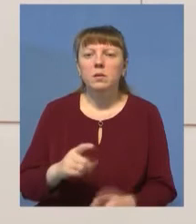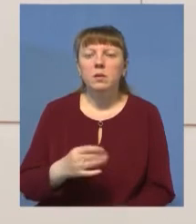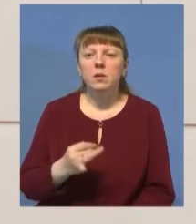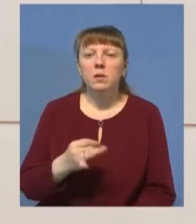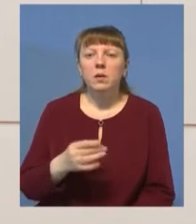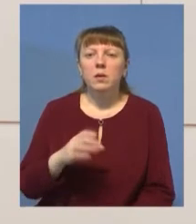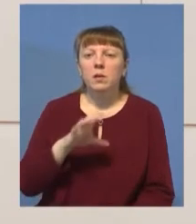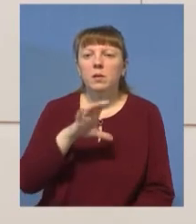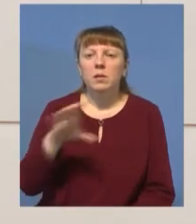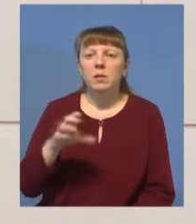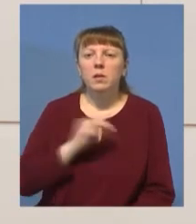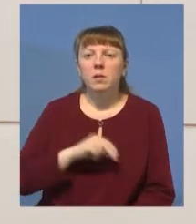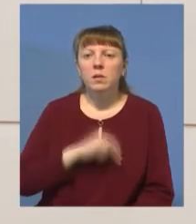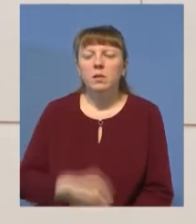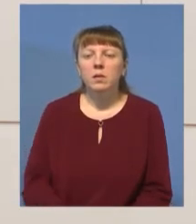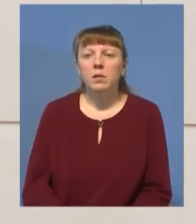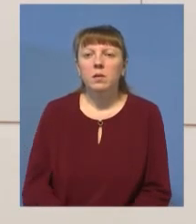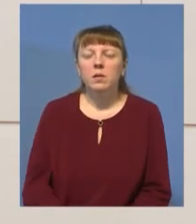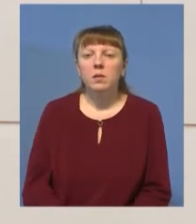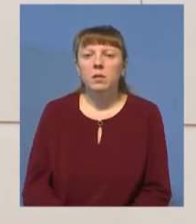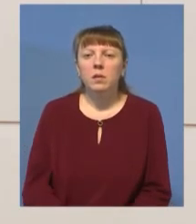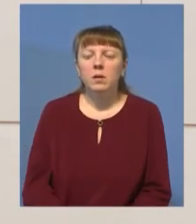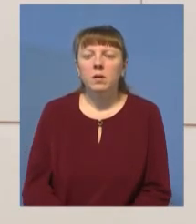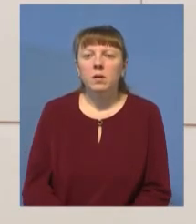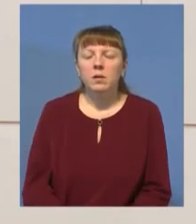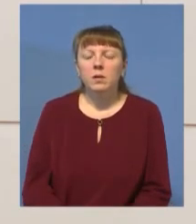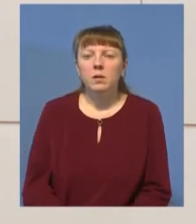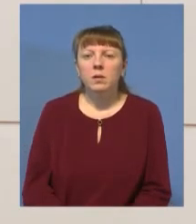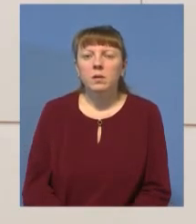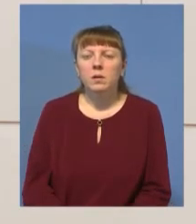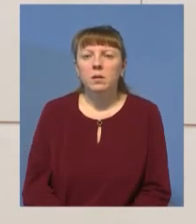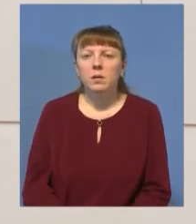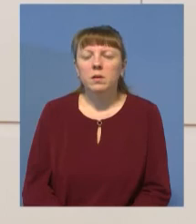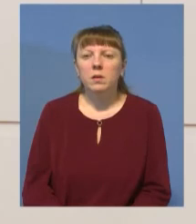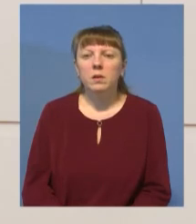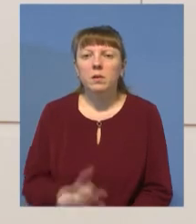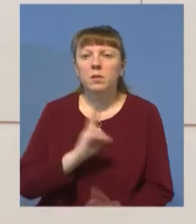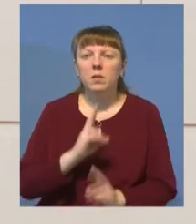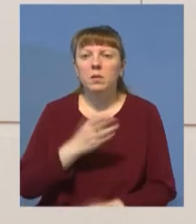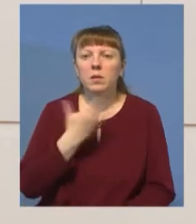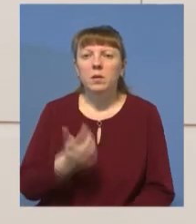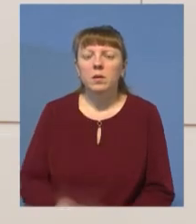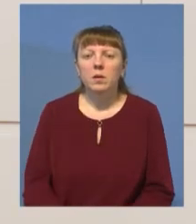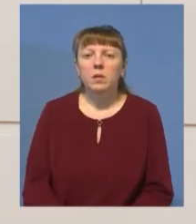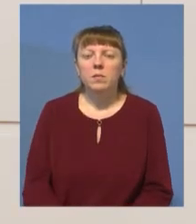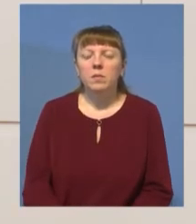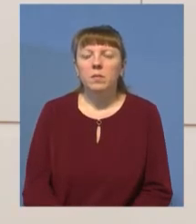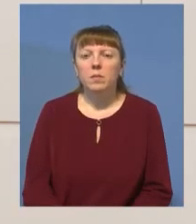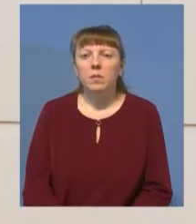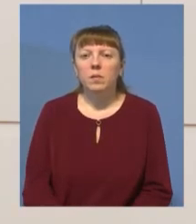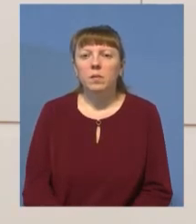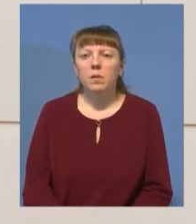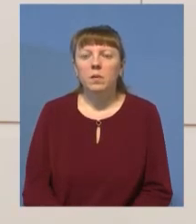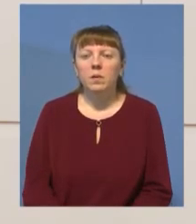действительно телевизор работал, приобретатель никаких претензий не имел. Да. Однако же,